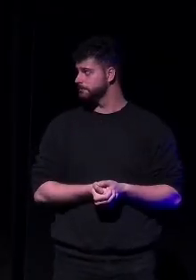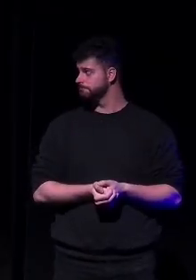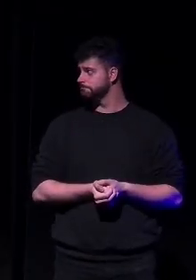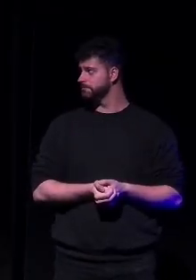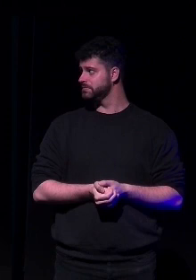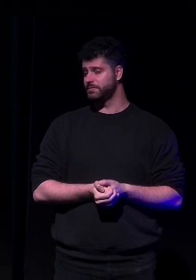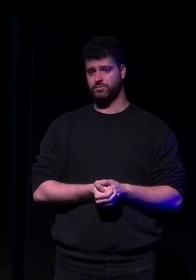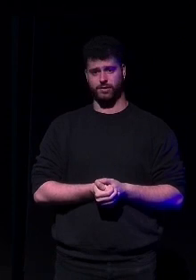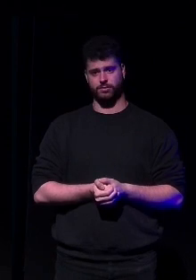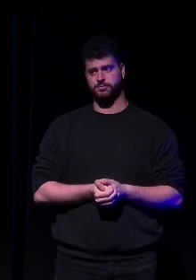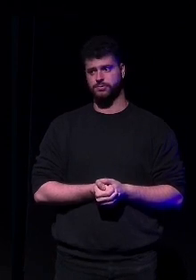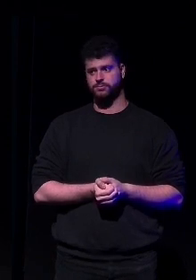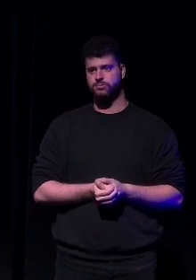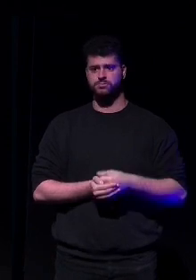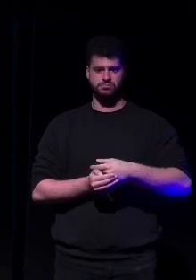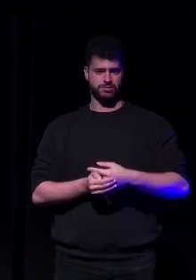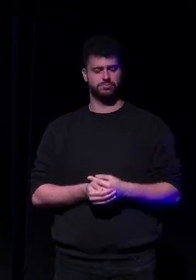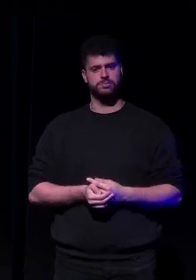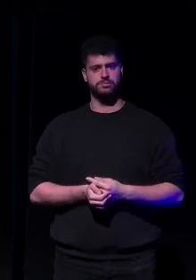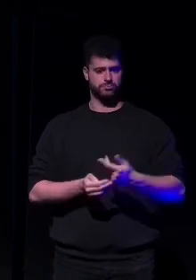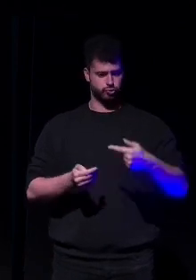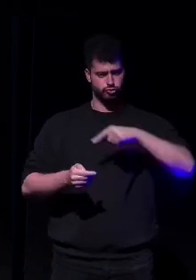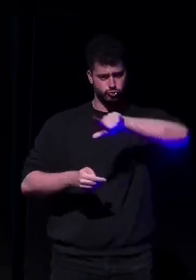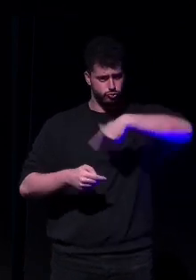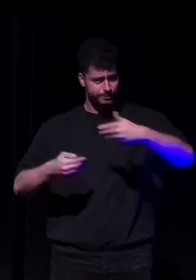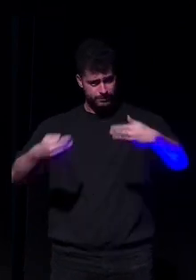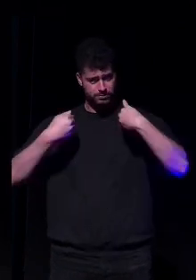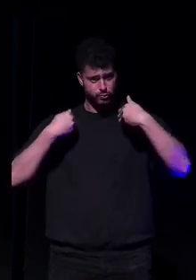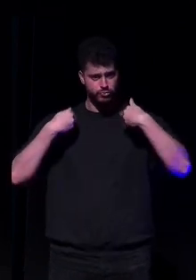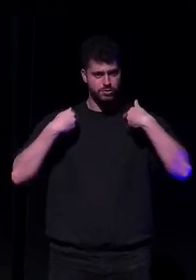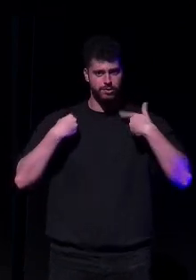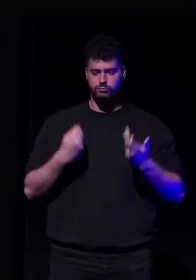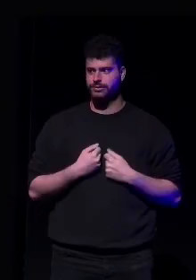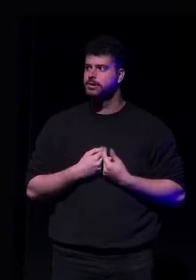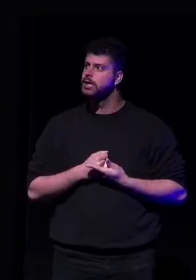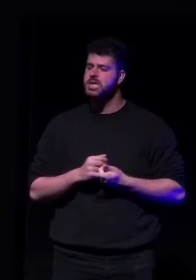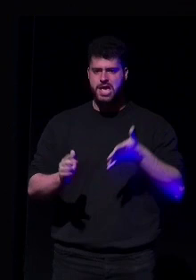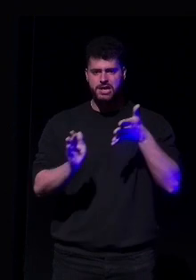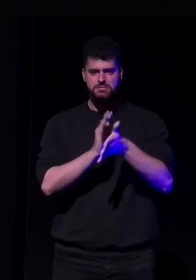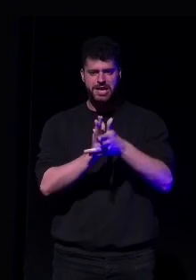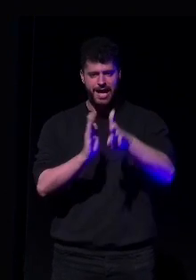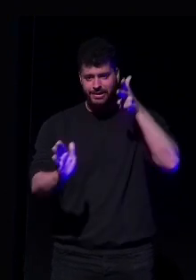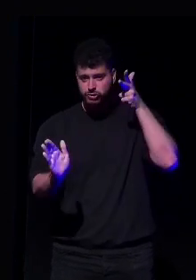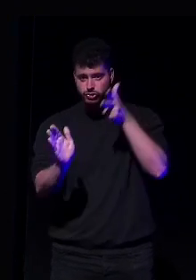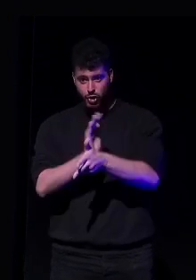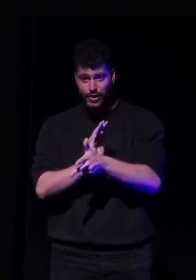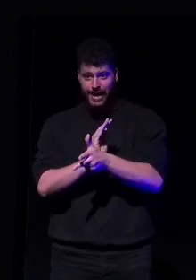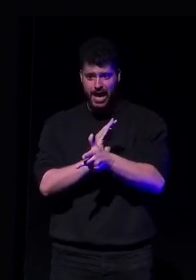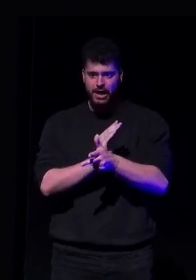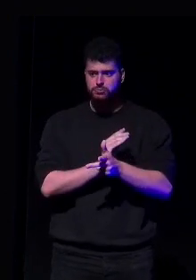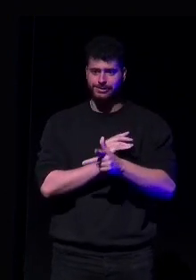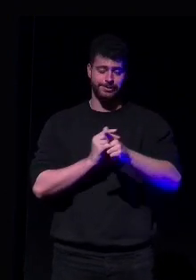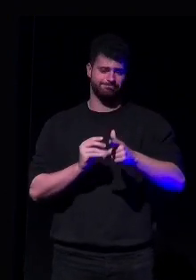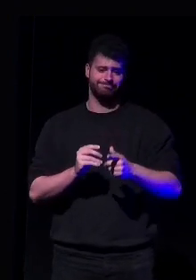tenim el privilegi i tenim també la responsabilitat de donar veu a vegades en aquelles petites històries que d'una altra manera no